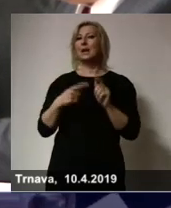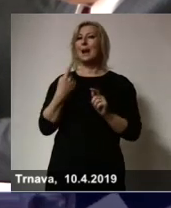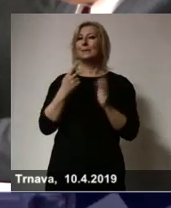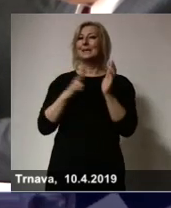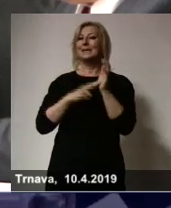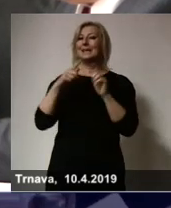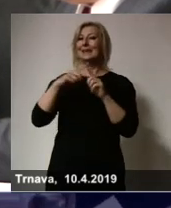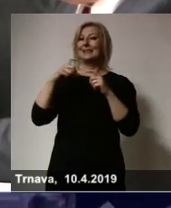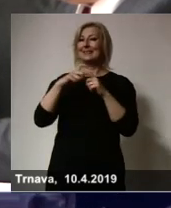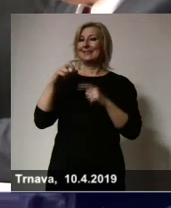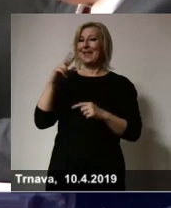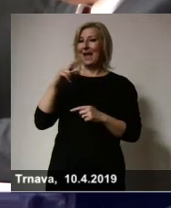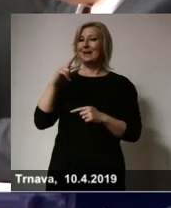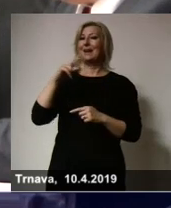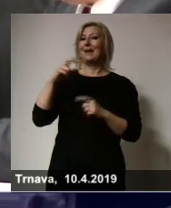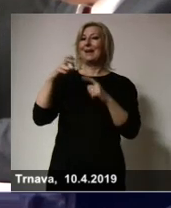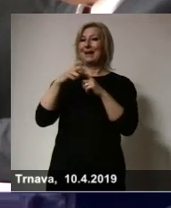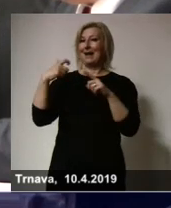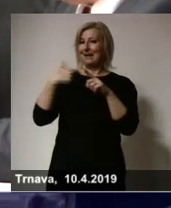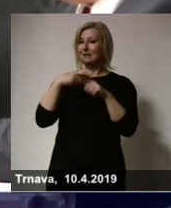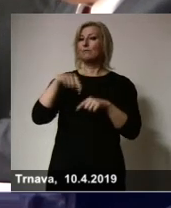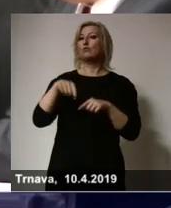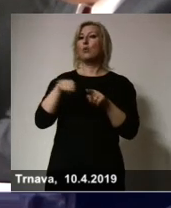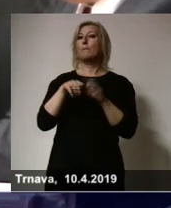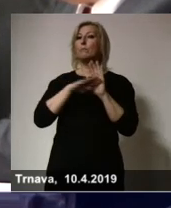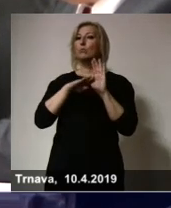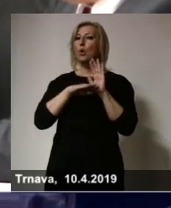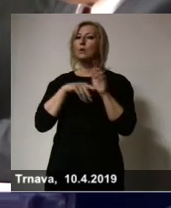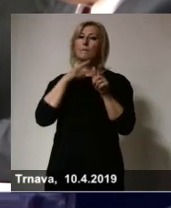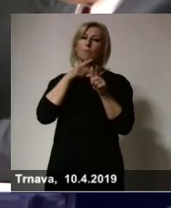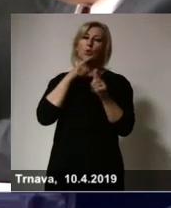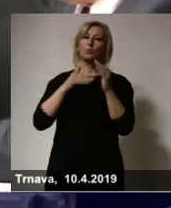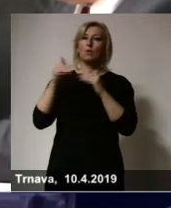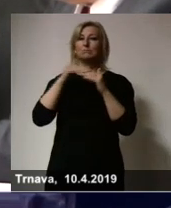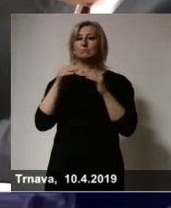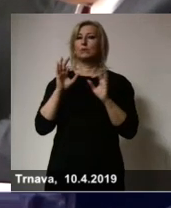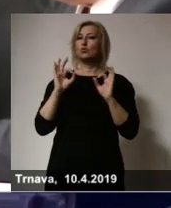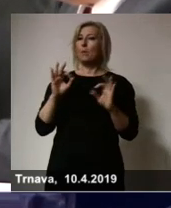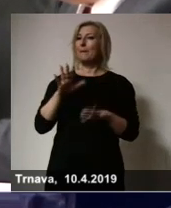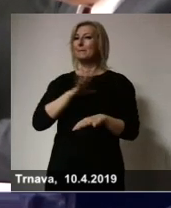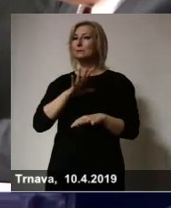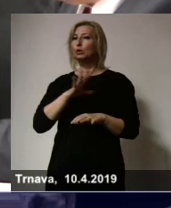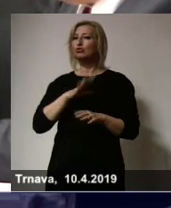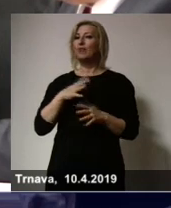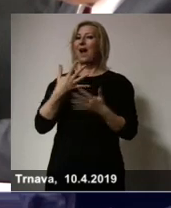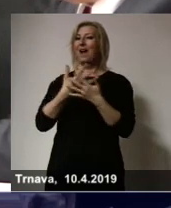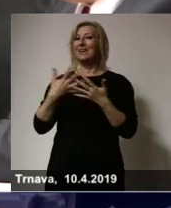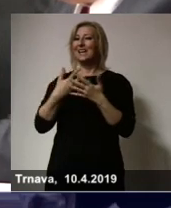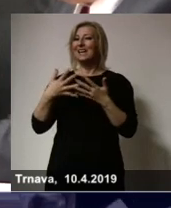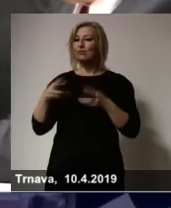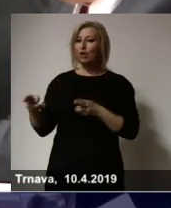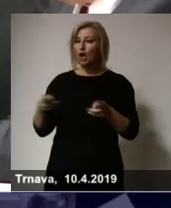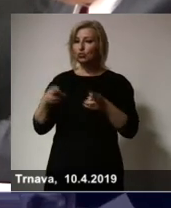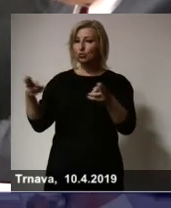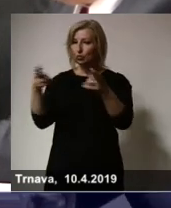republika, Česká republika a návrh na spolufinancovanie projektu podpora budovania bezpečnej infraštruktúry pre cyklistov a jej propagácia v